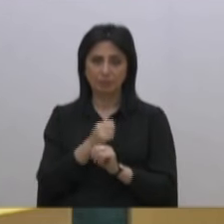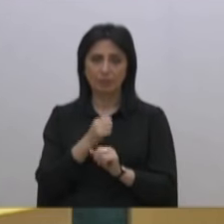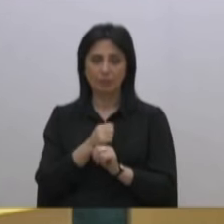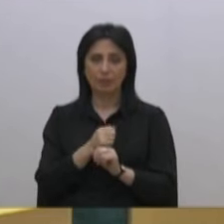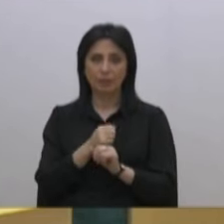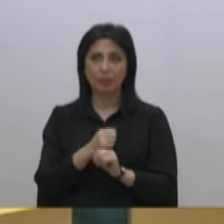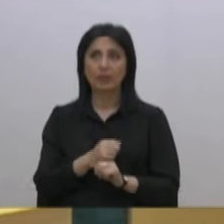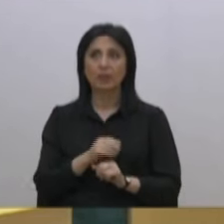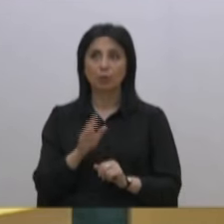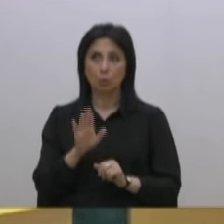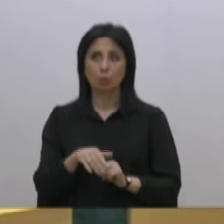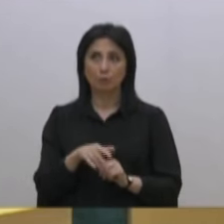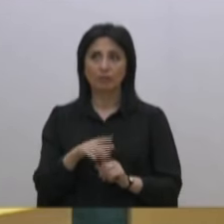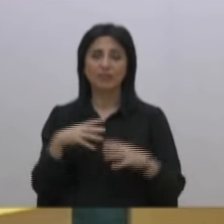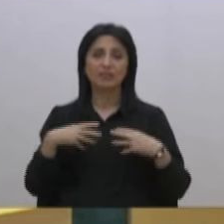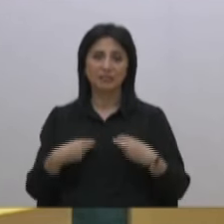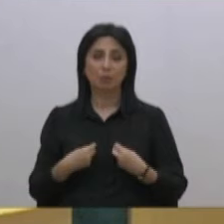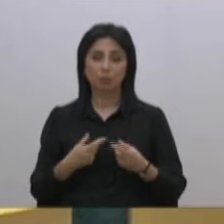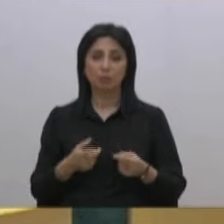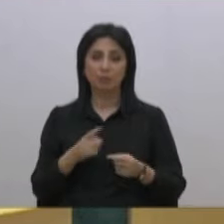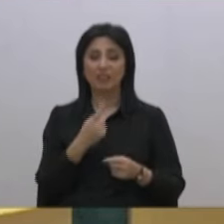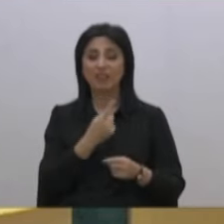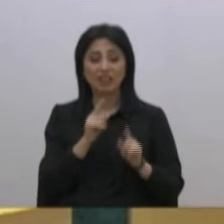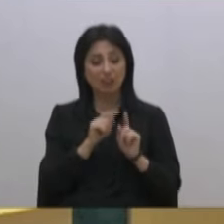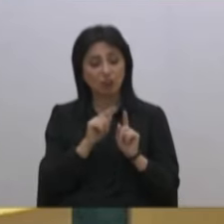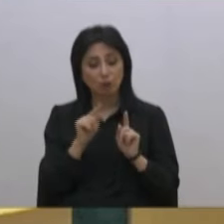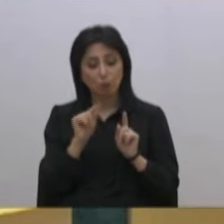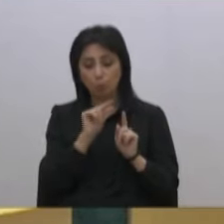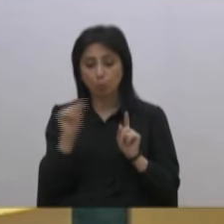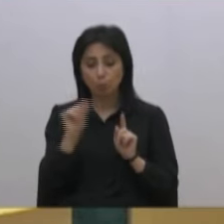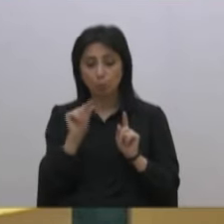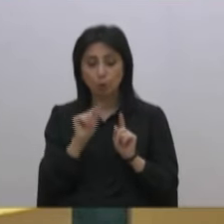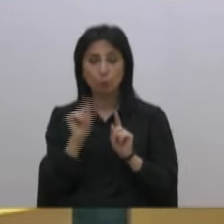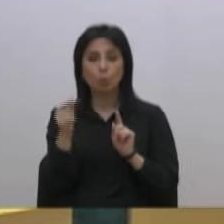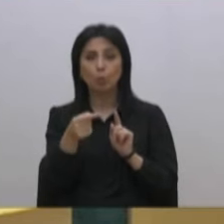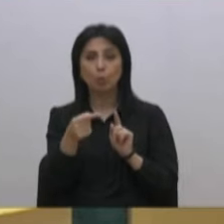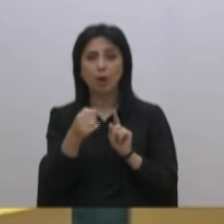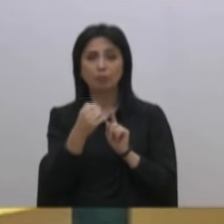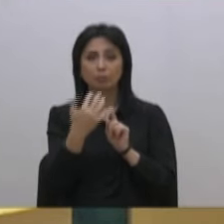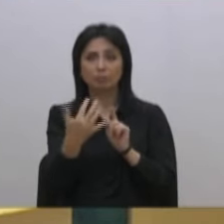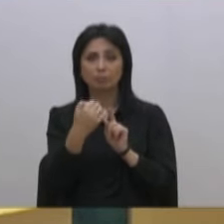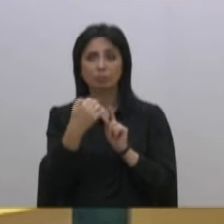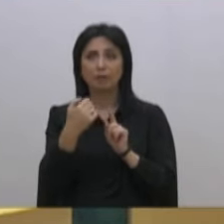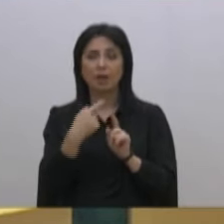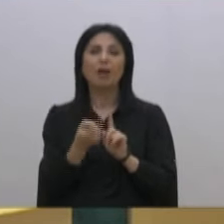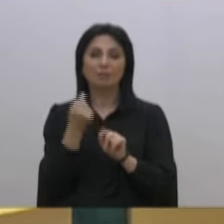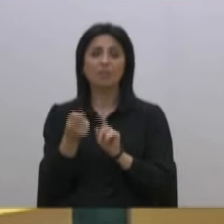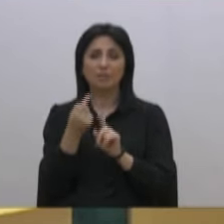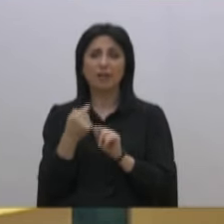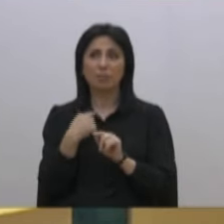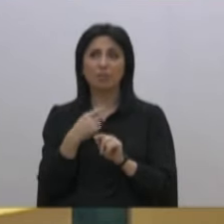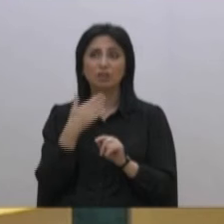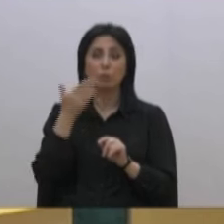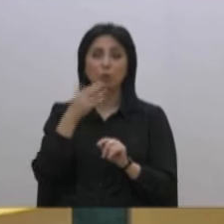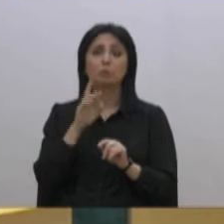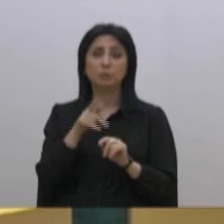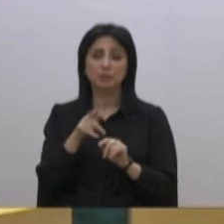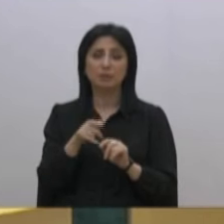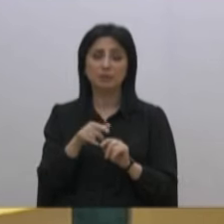Რაც ერთ მხრივ ძალიან სამწუხაროა, იმიტომ რომ თითეული პუნქტის უკან, რომლის სამოღებაც მომიწია, ასე თქვა ჩემი